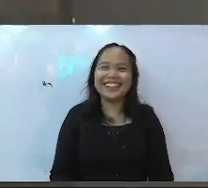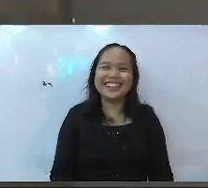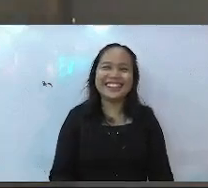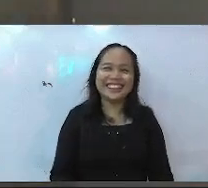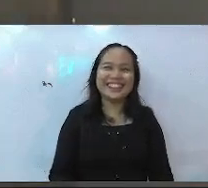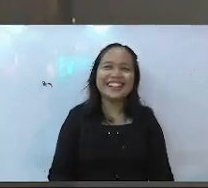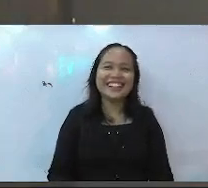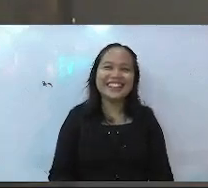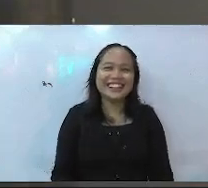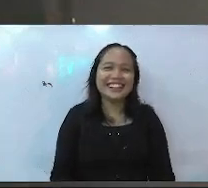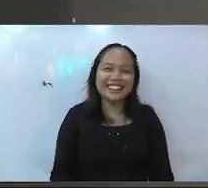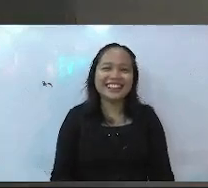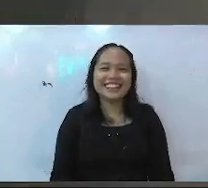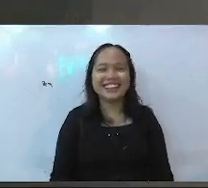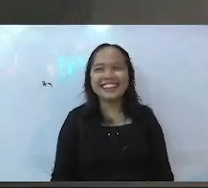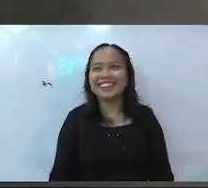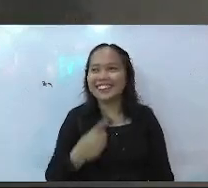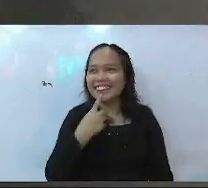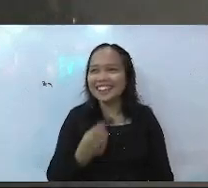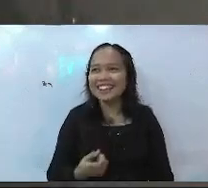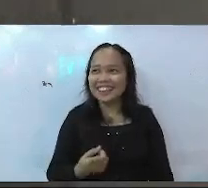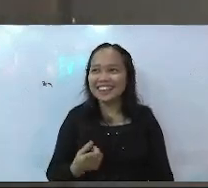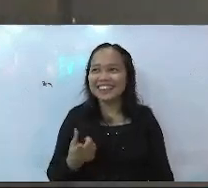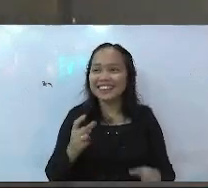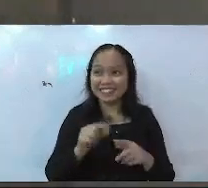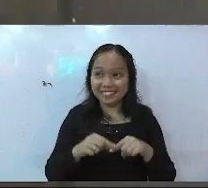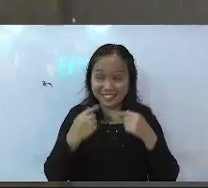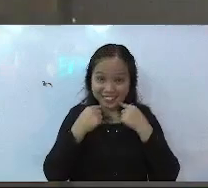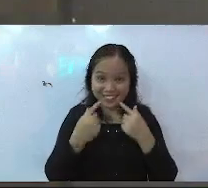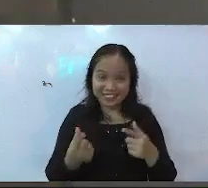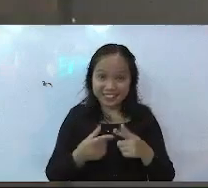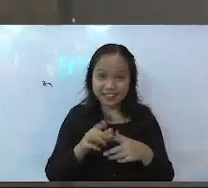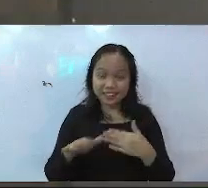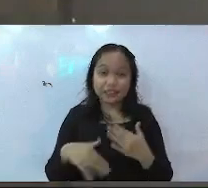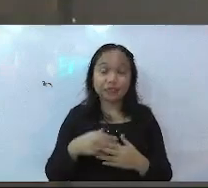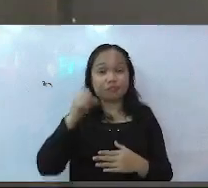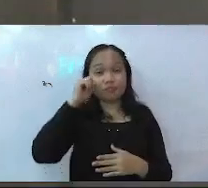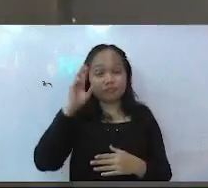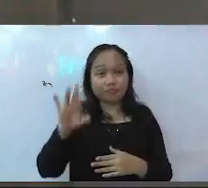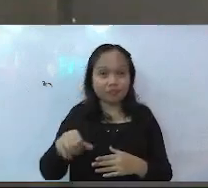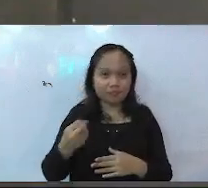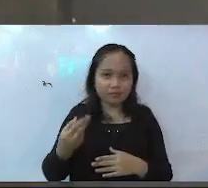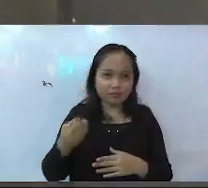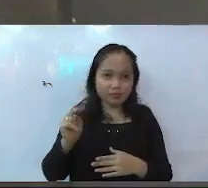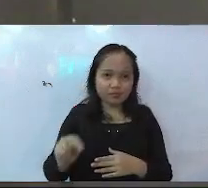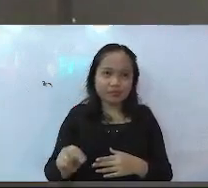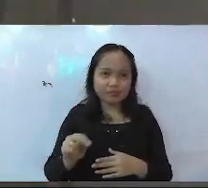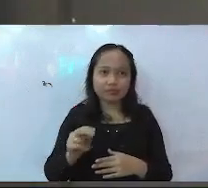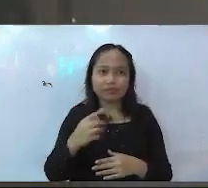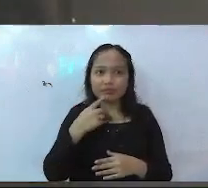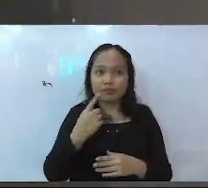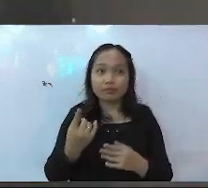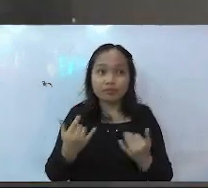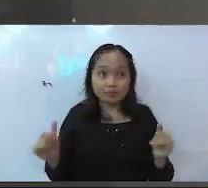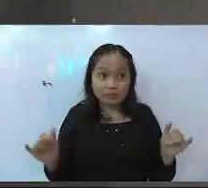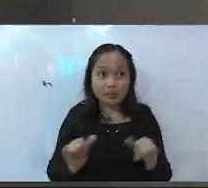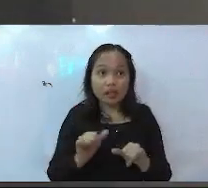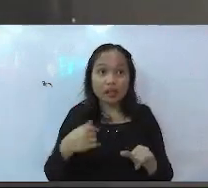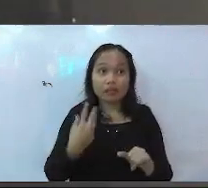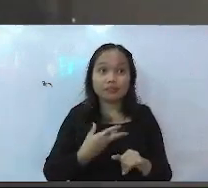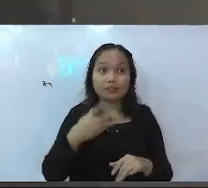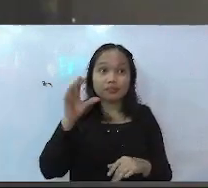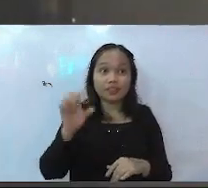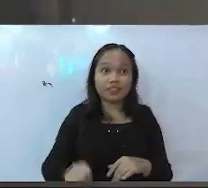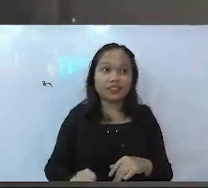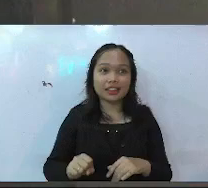an Nagkamali na ako Ayan shoutout din diyan kila Sir John sa Manila West Ayan Ganon din syempre diyan sa Southeast na ah